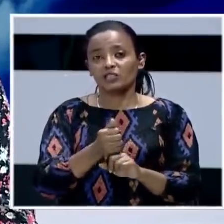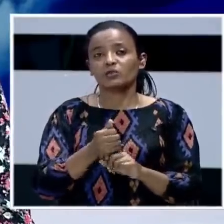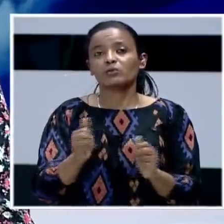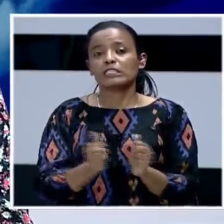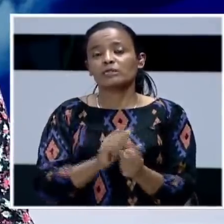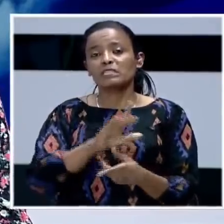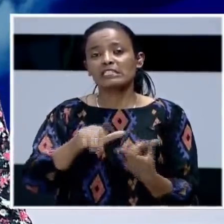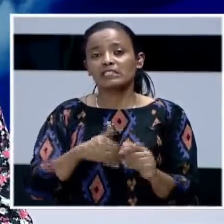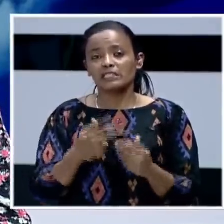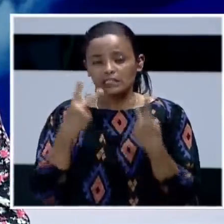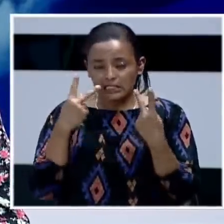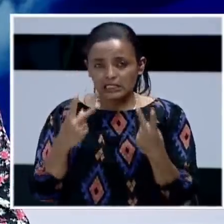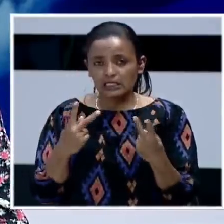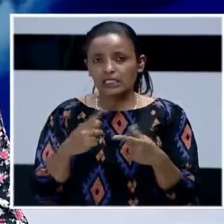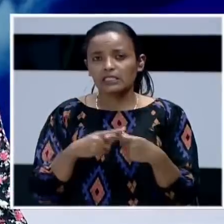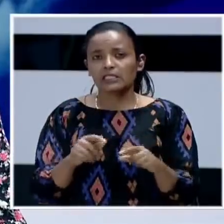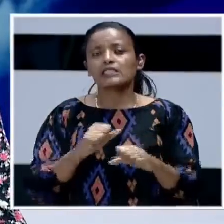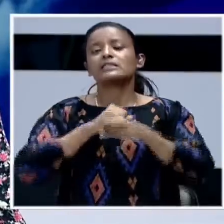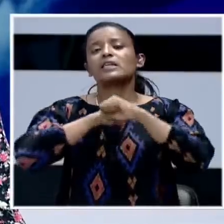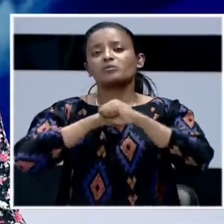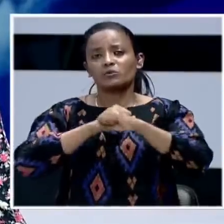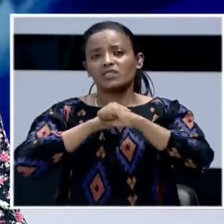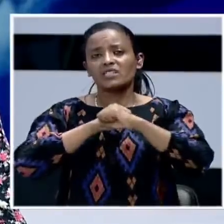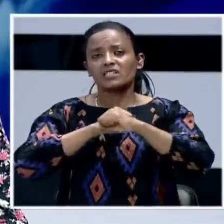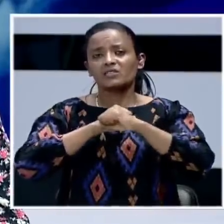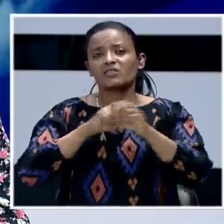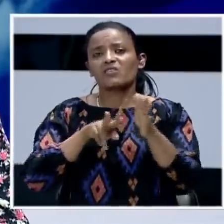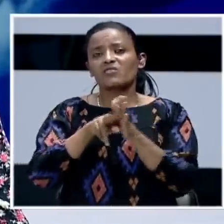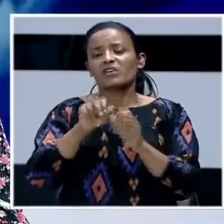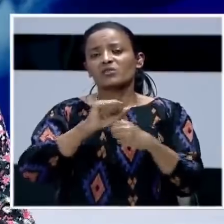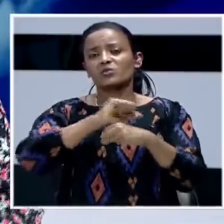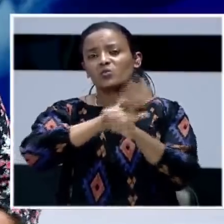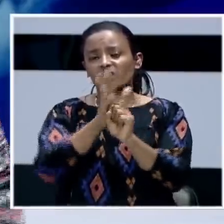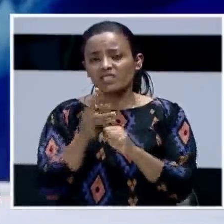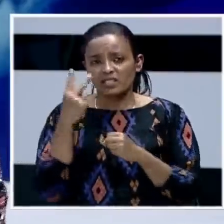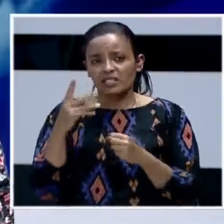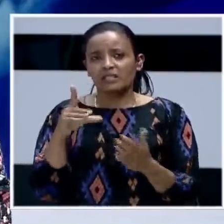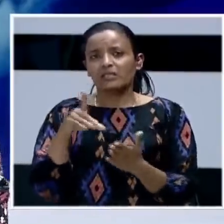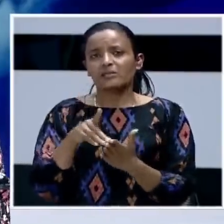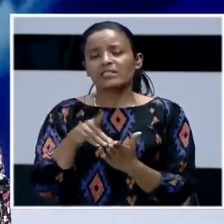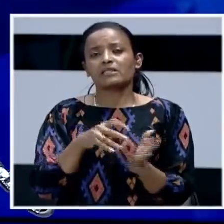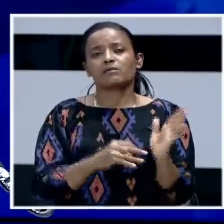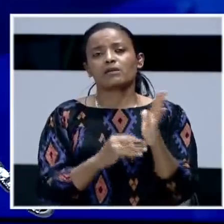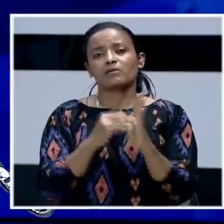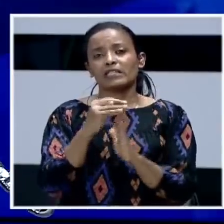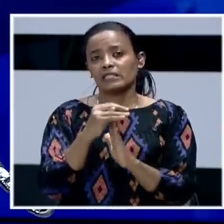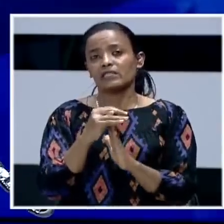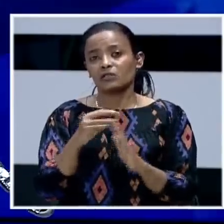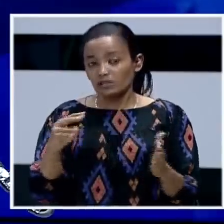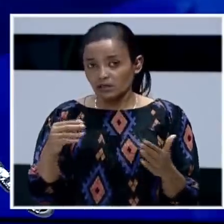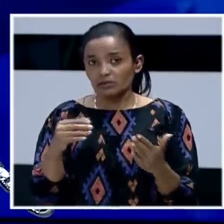كللمو حزون ترينا كن تناي مكل خال ناي فيروس كورونا ترينا يو كم كتما مقلكو افتزلنا كتما